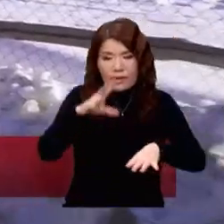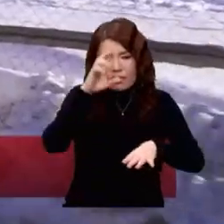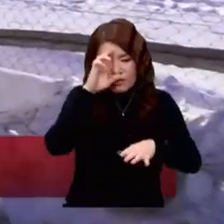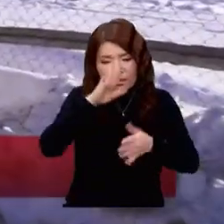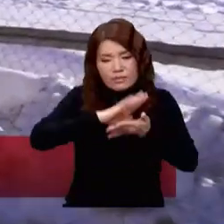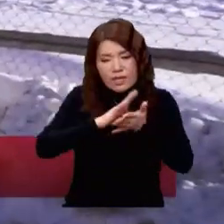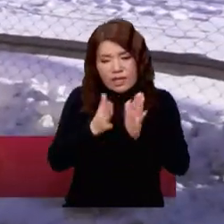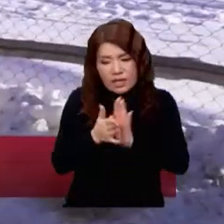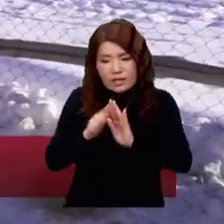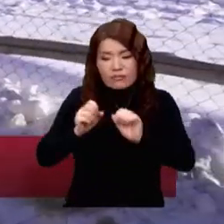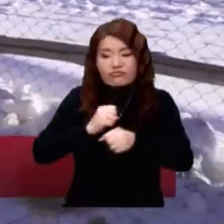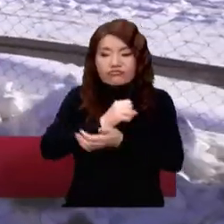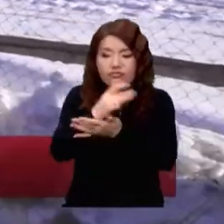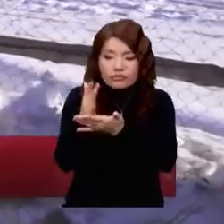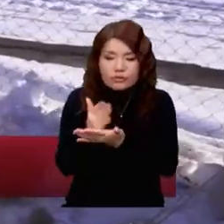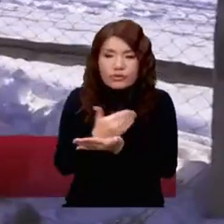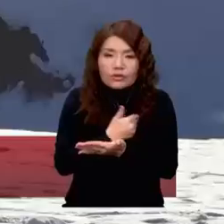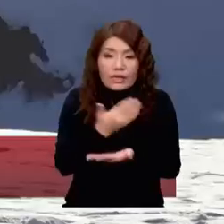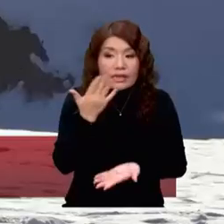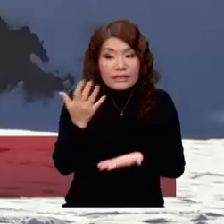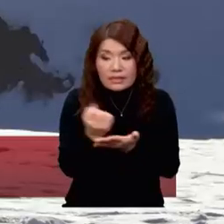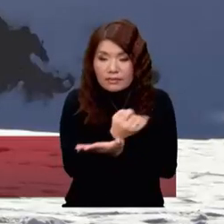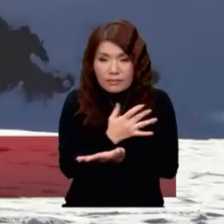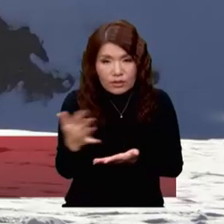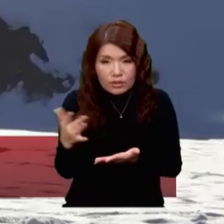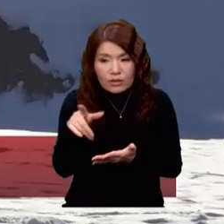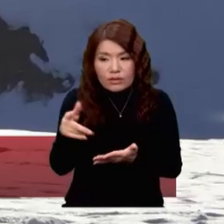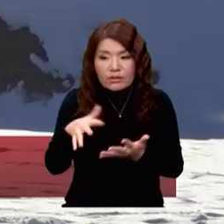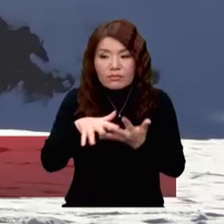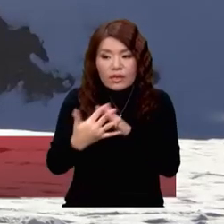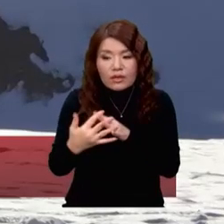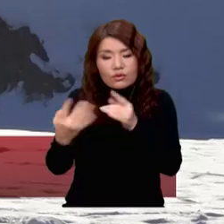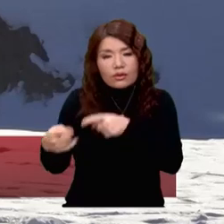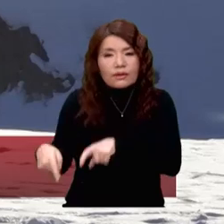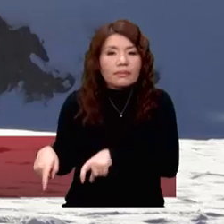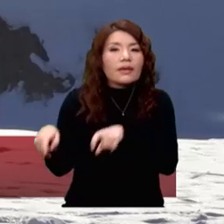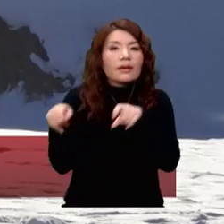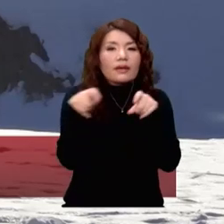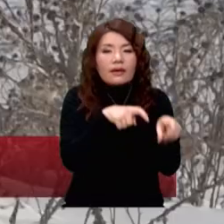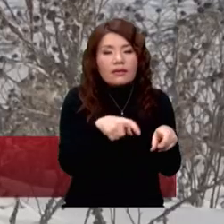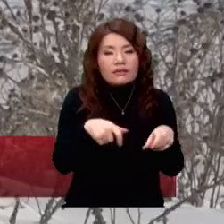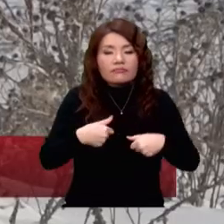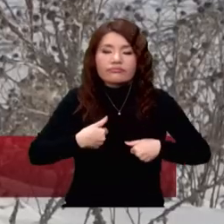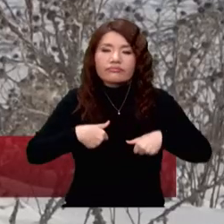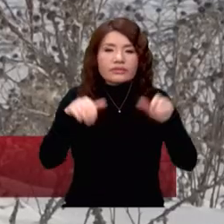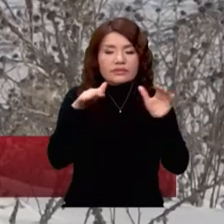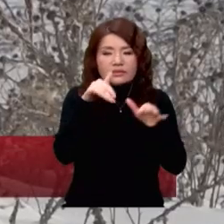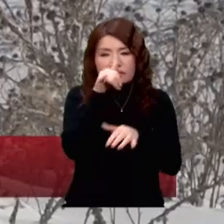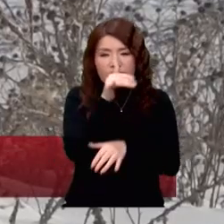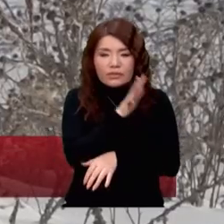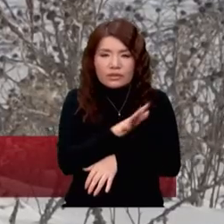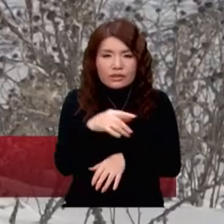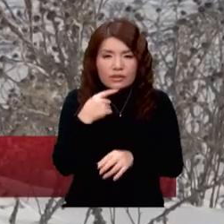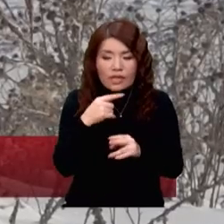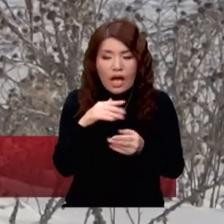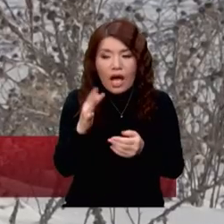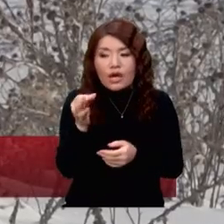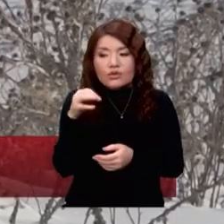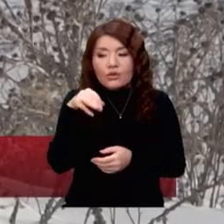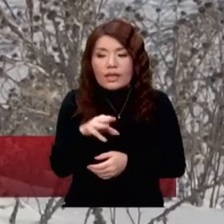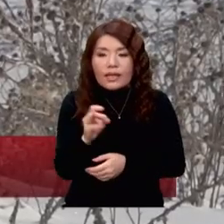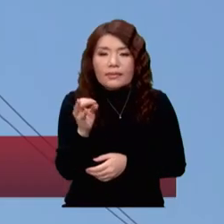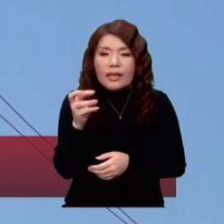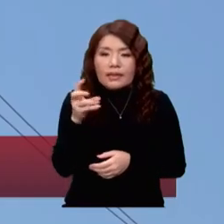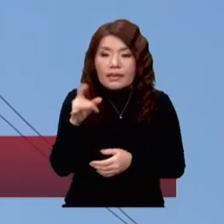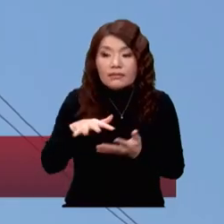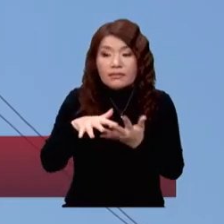деп тілейді. Егер ол тілек орындалмаса, ондағы ел басқа жаққа көшуге де қауқарсыз екендерін жасырмады. Ал Ақсуат, Аманат,